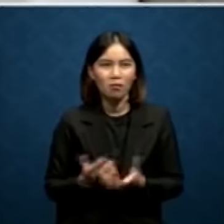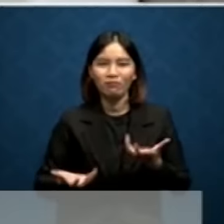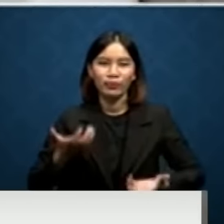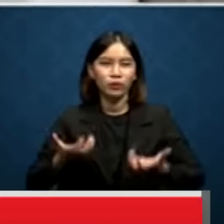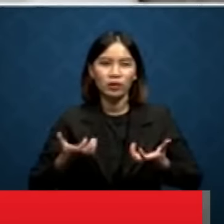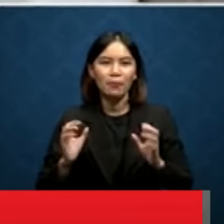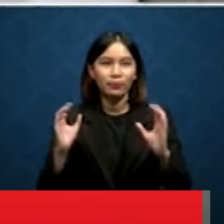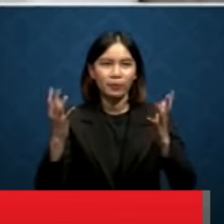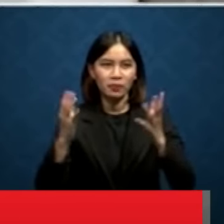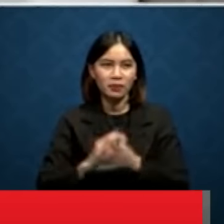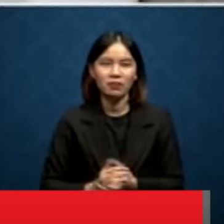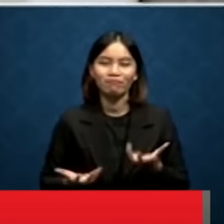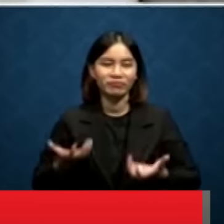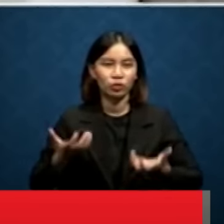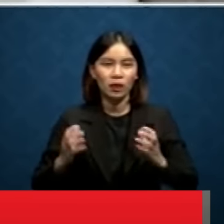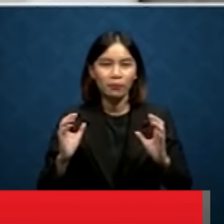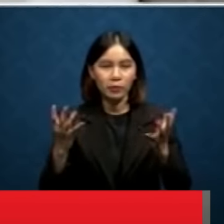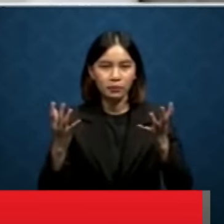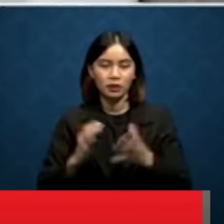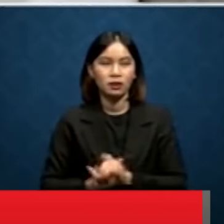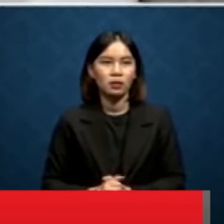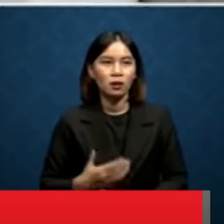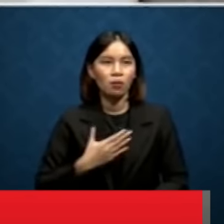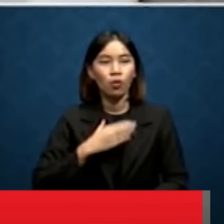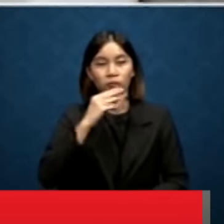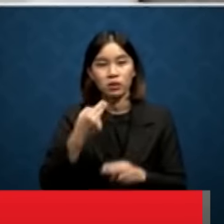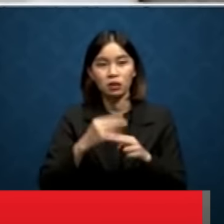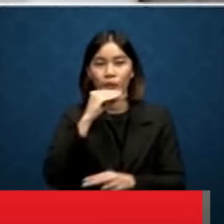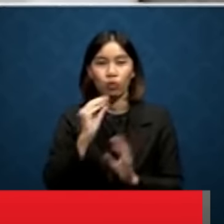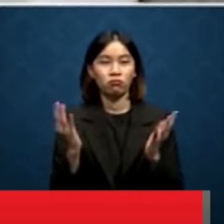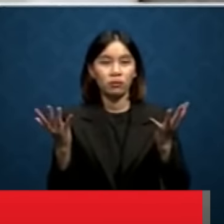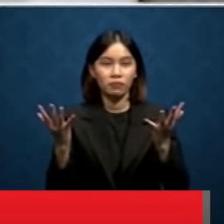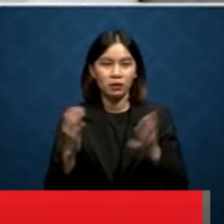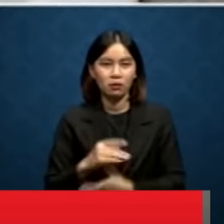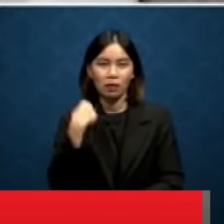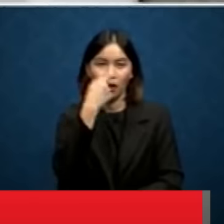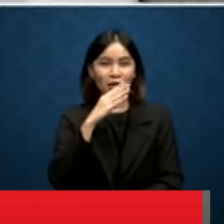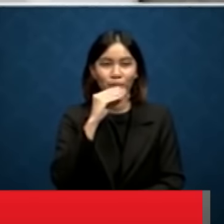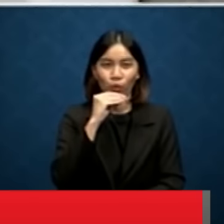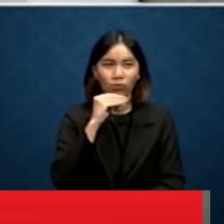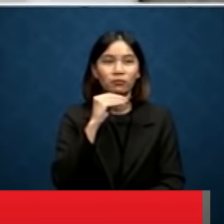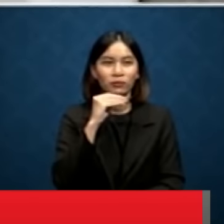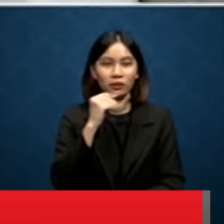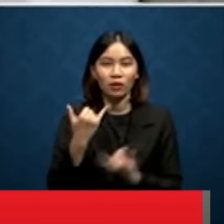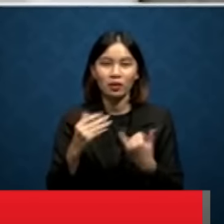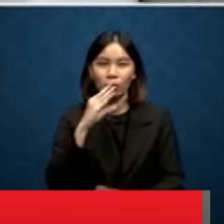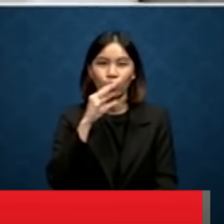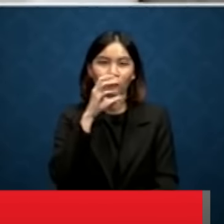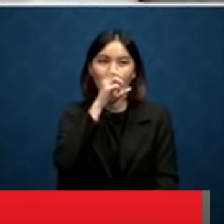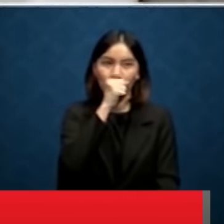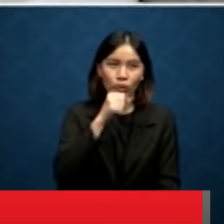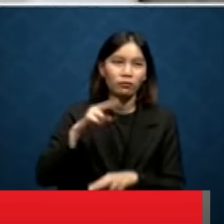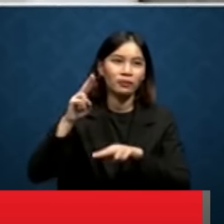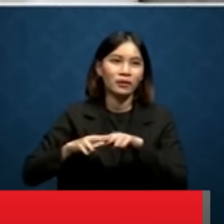ประธานนะฮะไม่ยุติธรรมดังนั้นเนี่ยผมก็ไม่ได้เอ่ยชื่อใครใครพูดกรุณาหุบปากนั่งลม